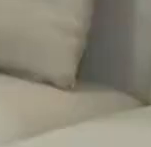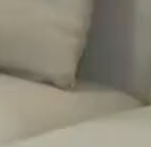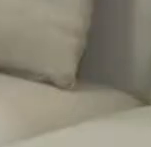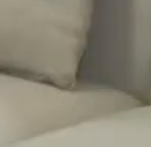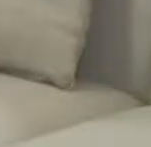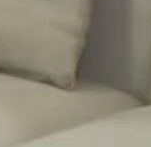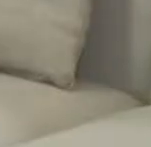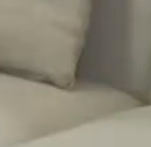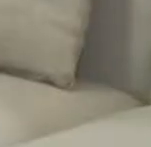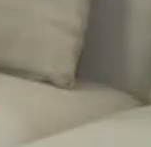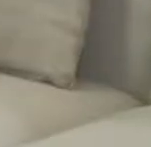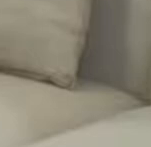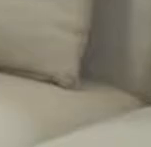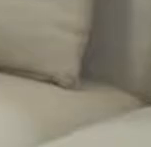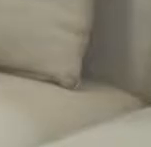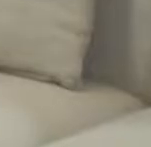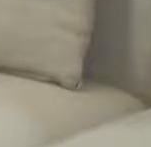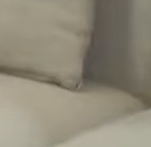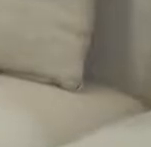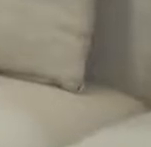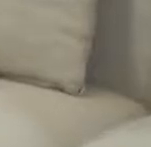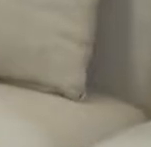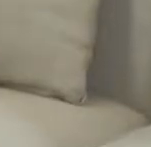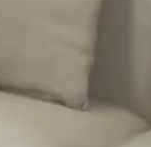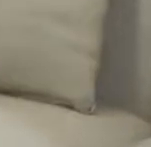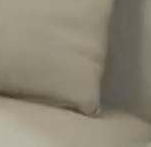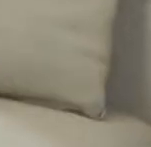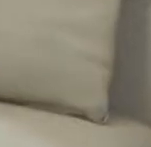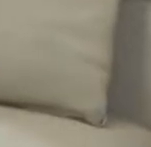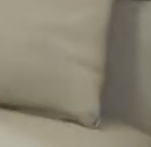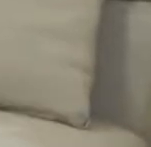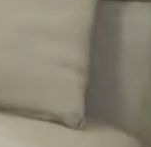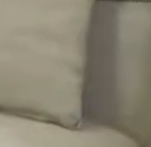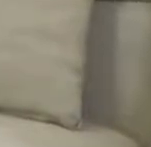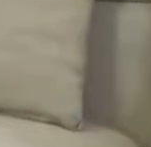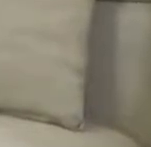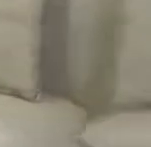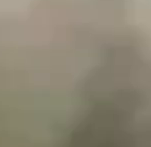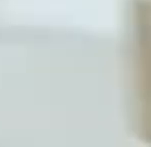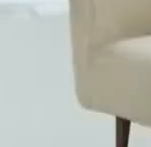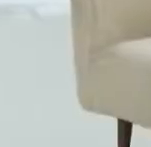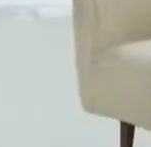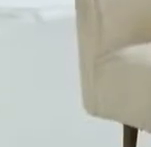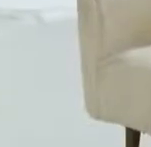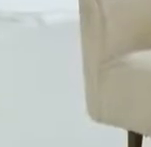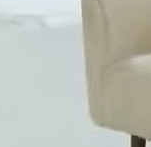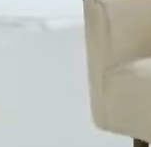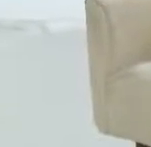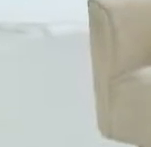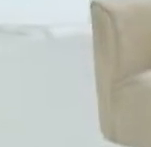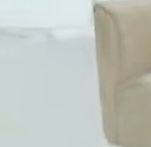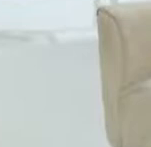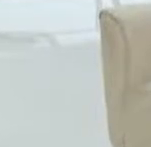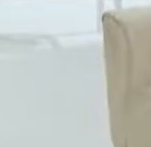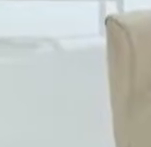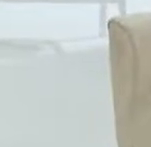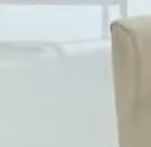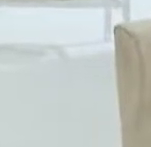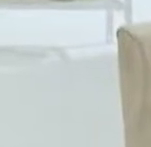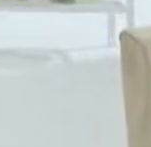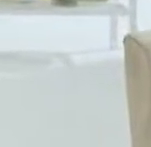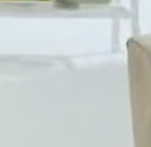klinik, dipastikan keamanan, khasiat, dan mutunya oleh Badan POM dan para ahli. Tetap memakai masker, menjaga